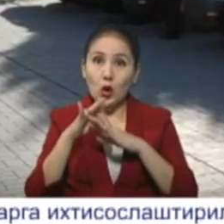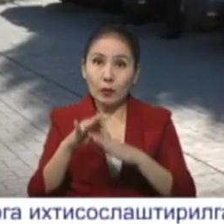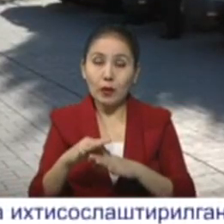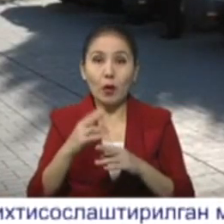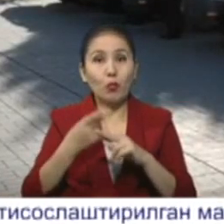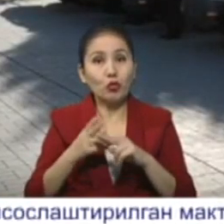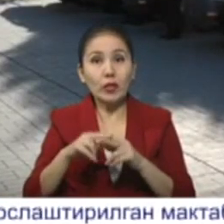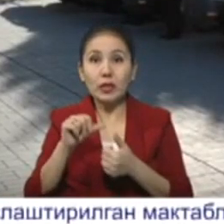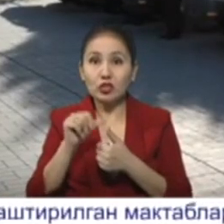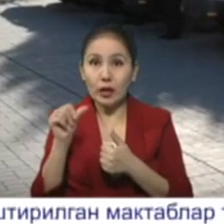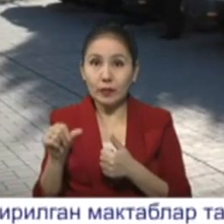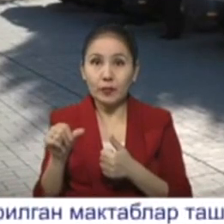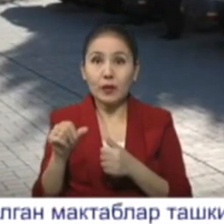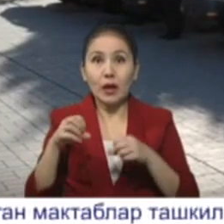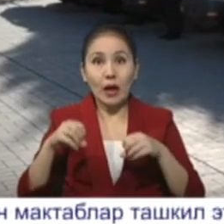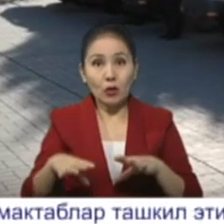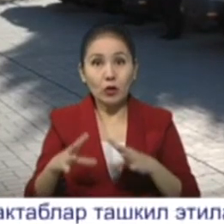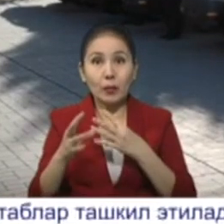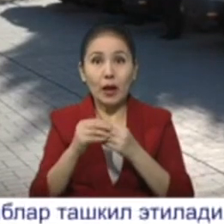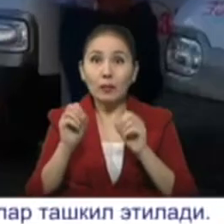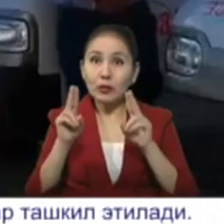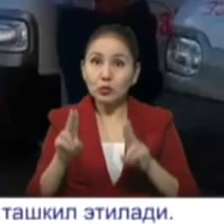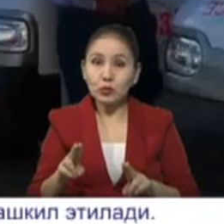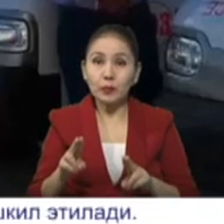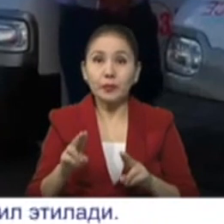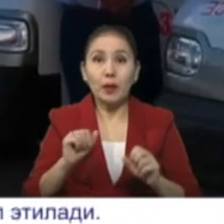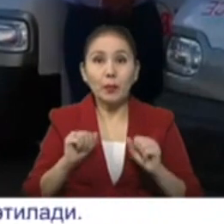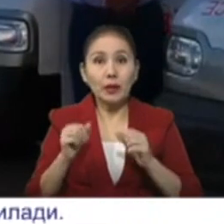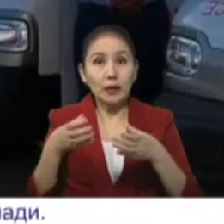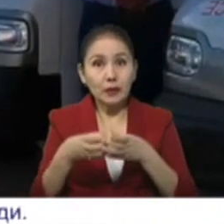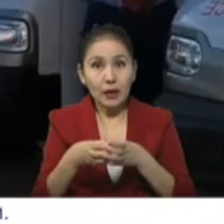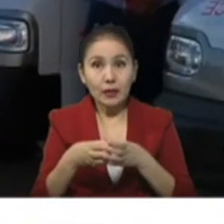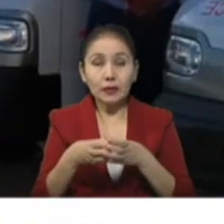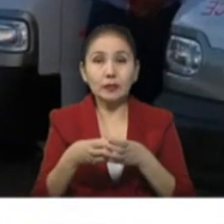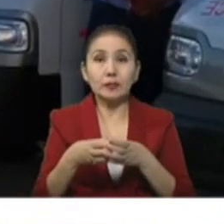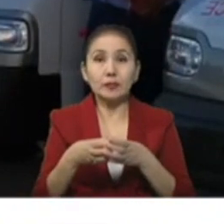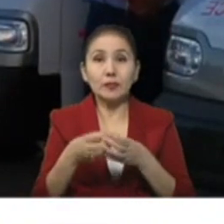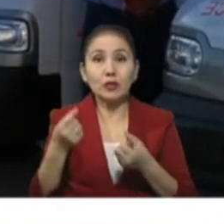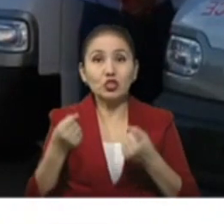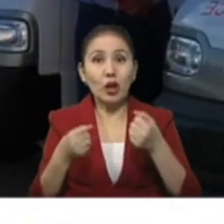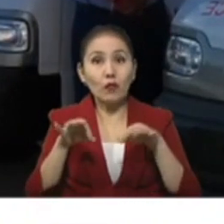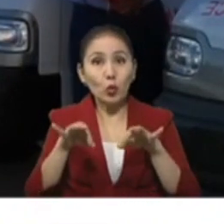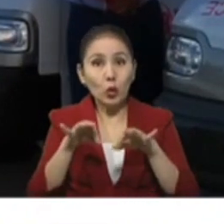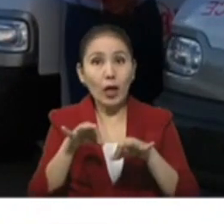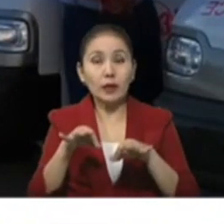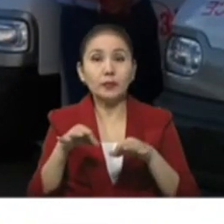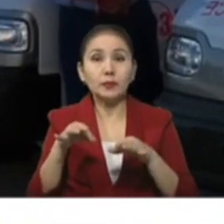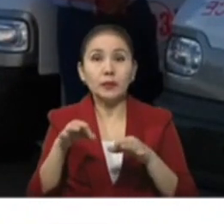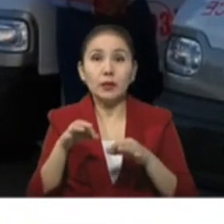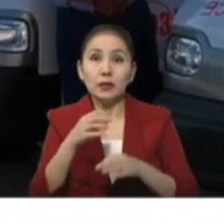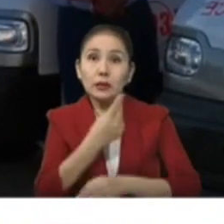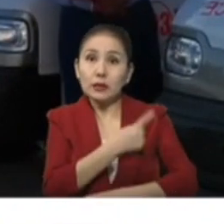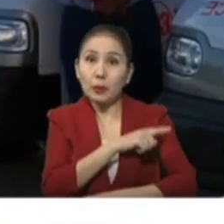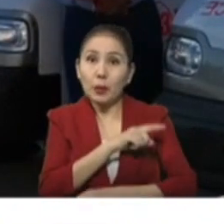Bundan tashqari qaror bilan maxsus brigadalarni shofyorlari, tibbiy xodimlarini